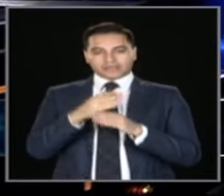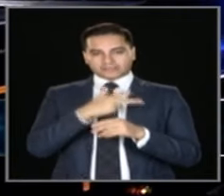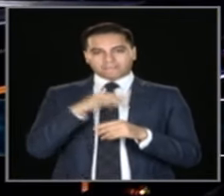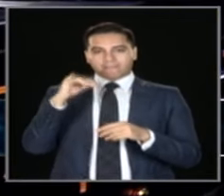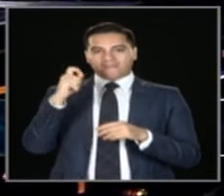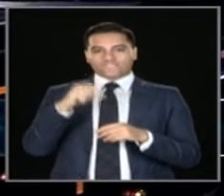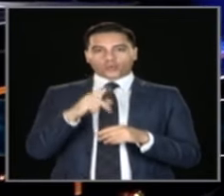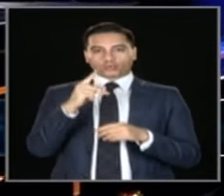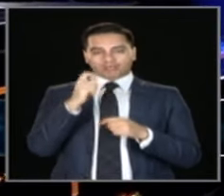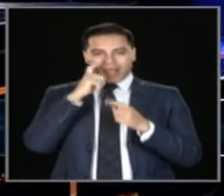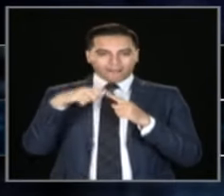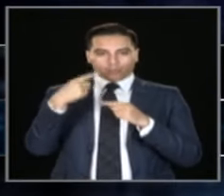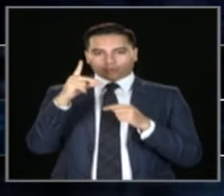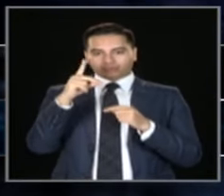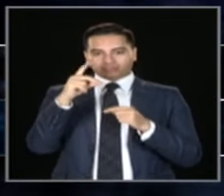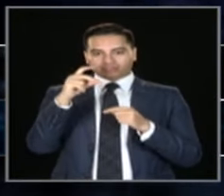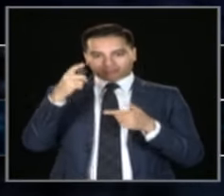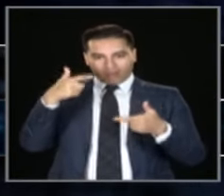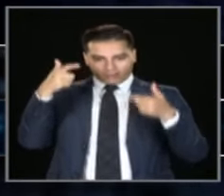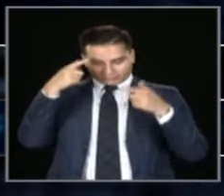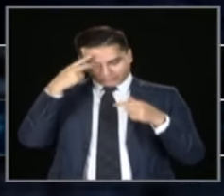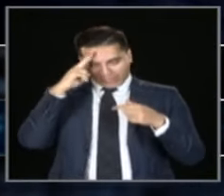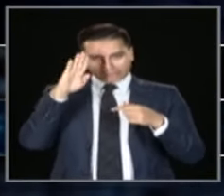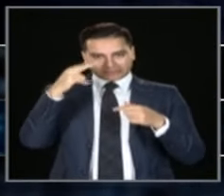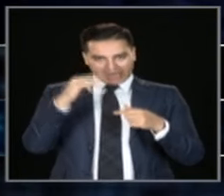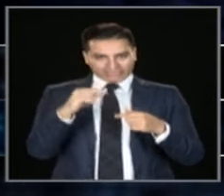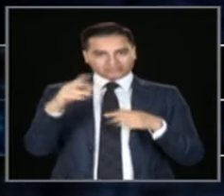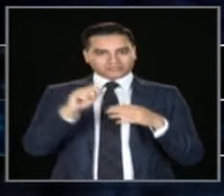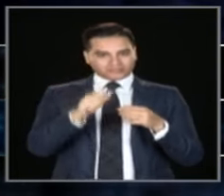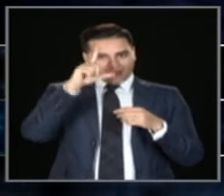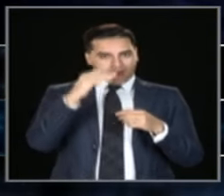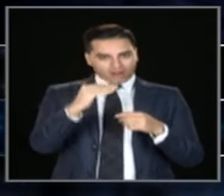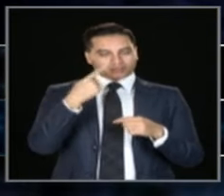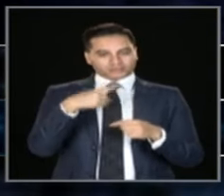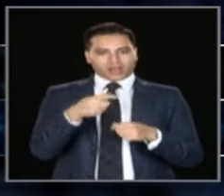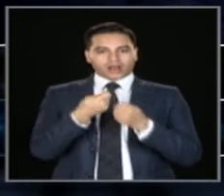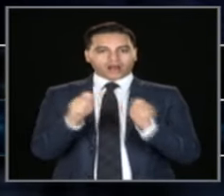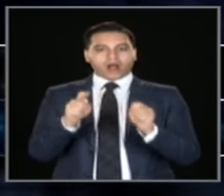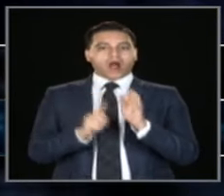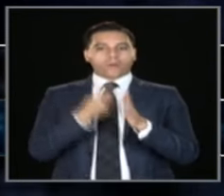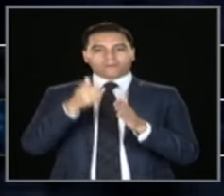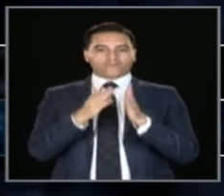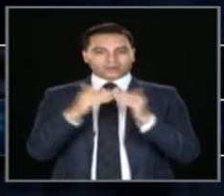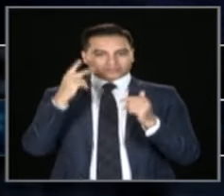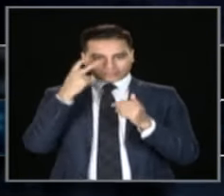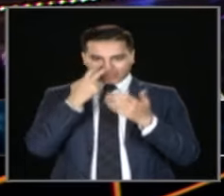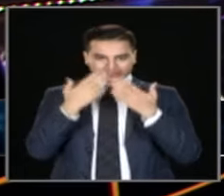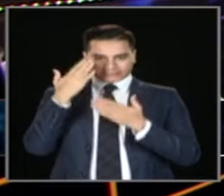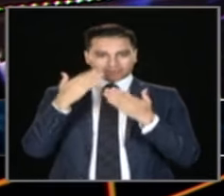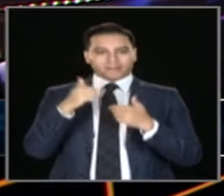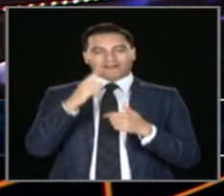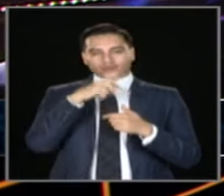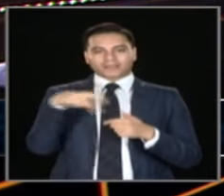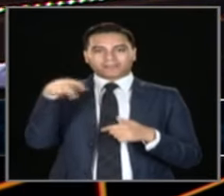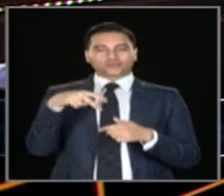مسرحية هلو شلبي، فمن هو؟ سعيد صالح. صح. ما هو اسم أول جريدة مصرية صدرت عام 1828؟ الوقائع. صح. ما